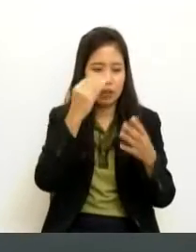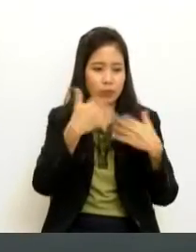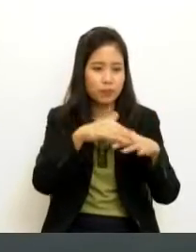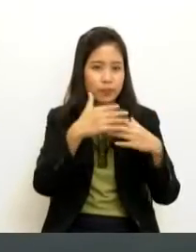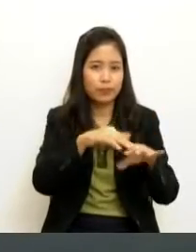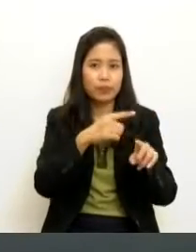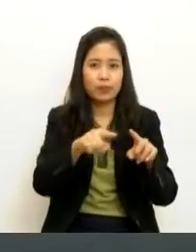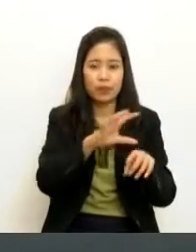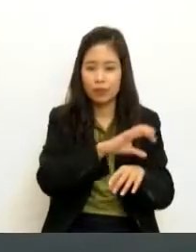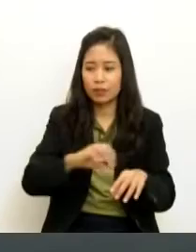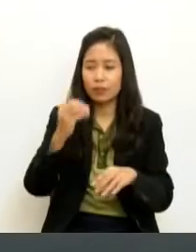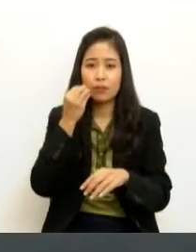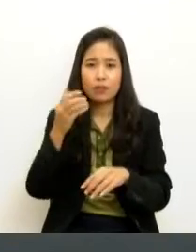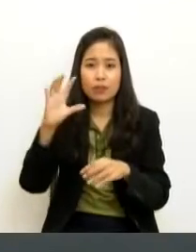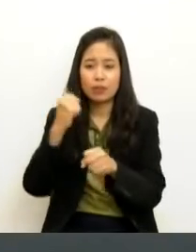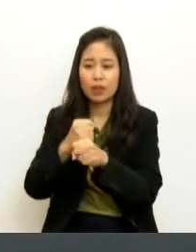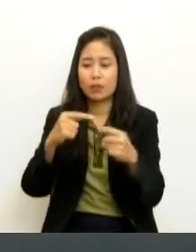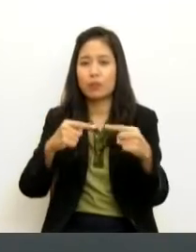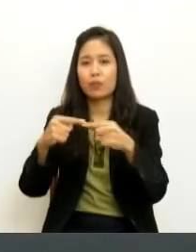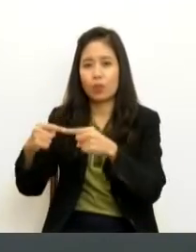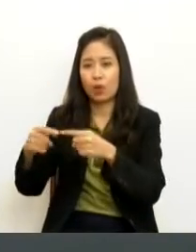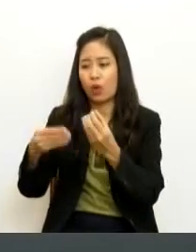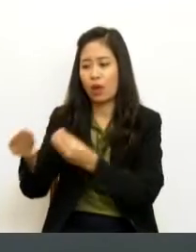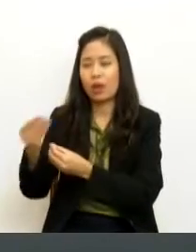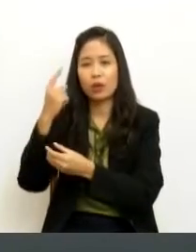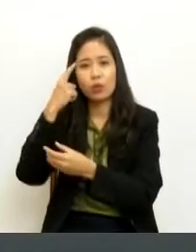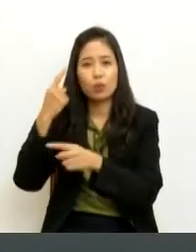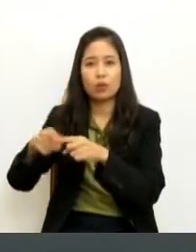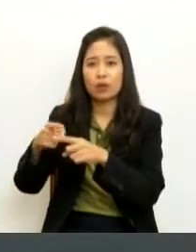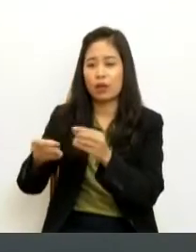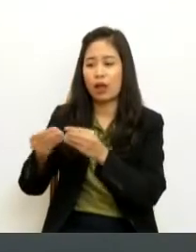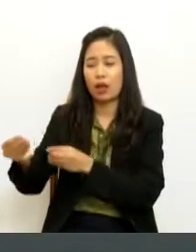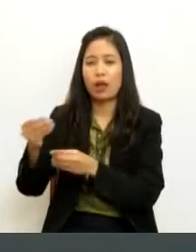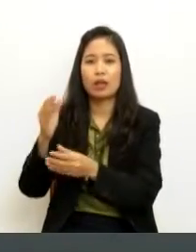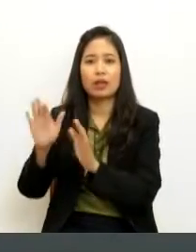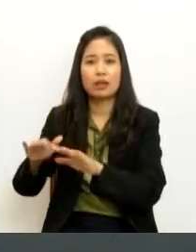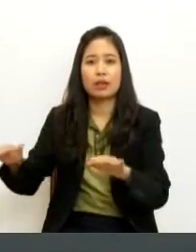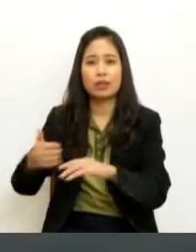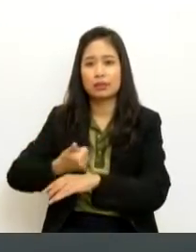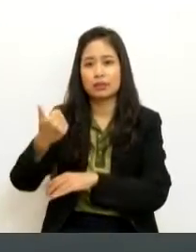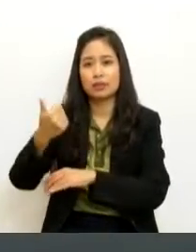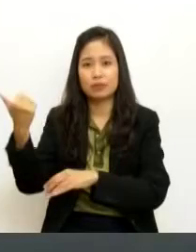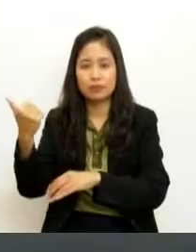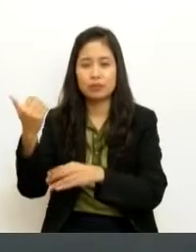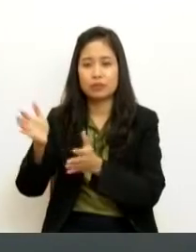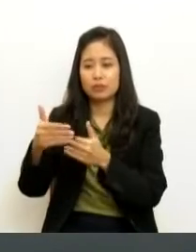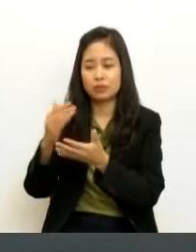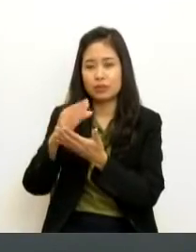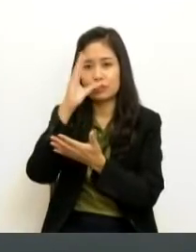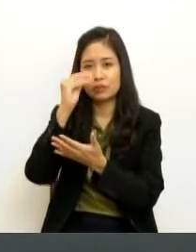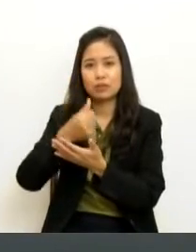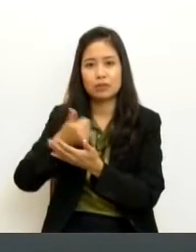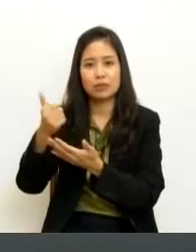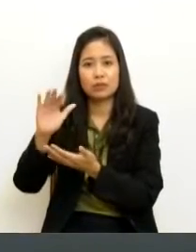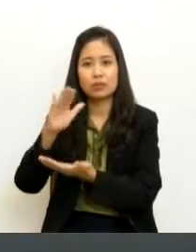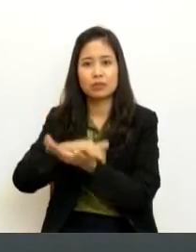กลับไปต่อยอดโดยการนำไปให้ความรู้กับเด็กๆที่ไม่ได้รับโอกาสตรงนี้ไม่ได้มาตรงนี้ก็คือในห้องเรียนของ